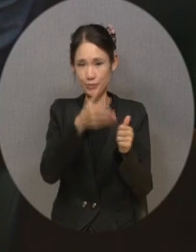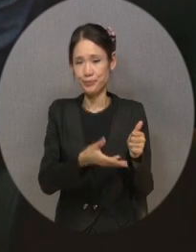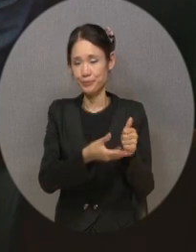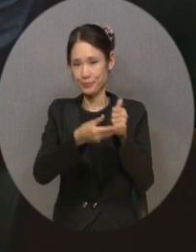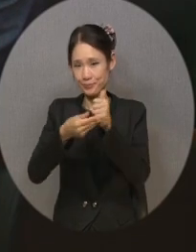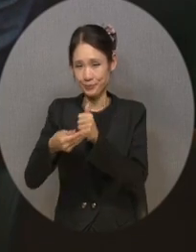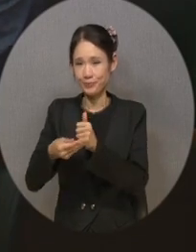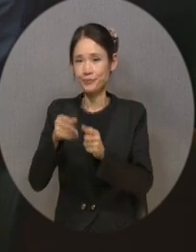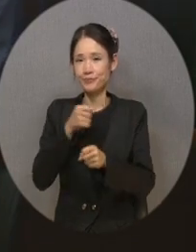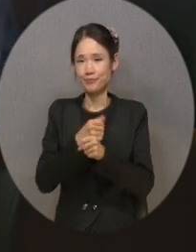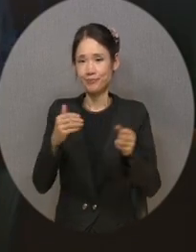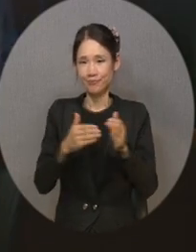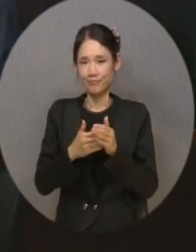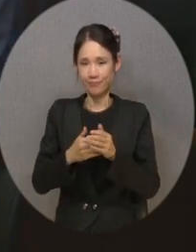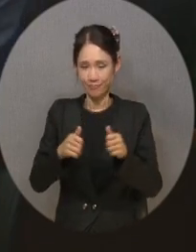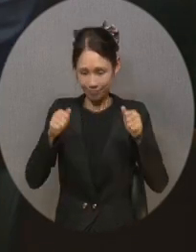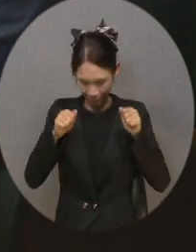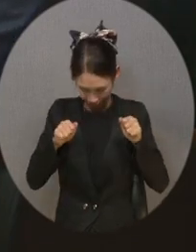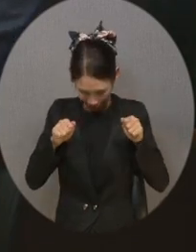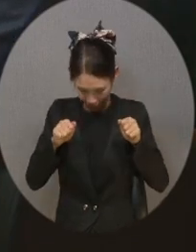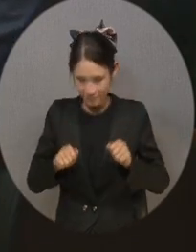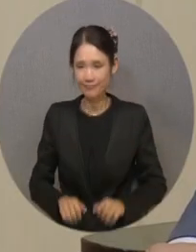어서 오십시오. 안녕하세요.